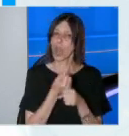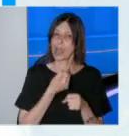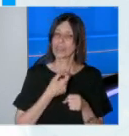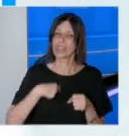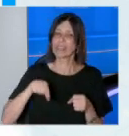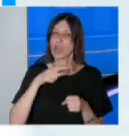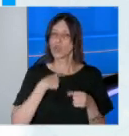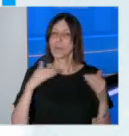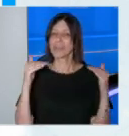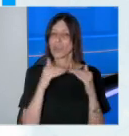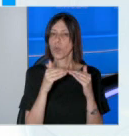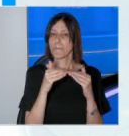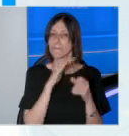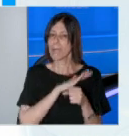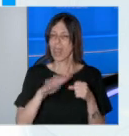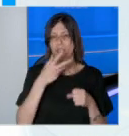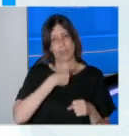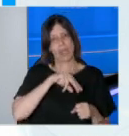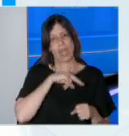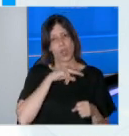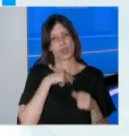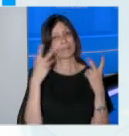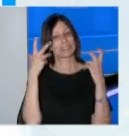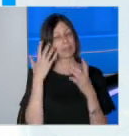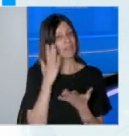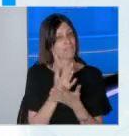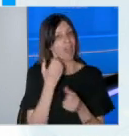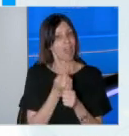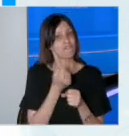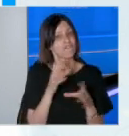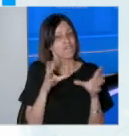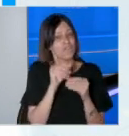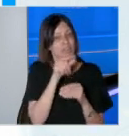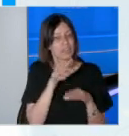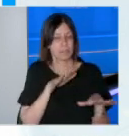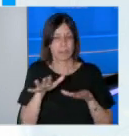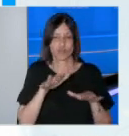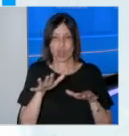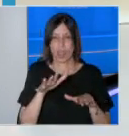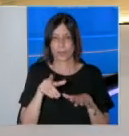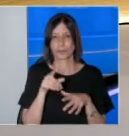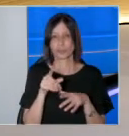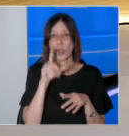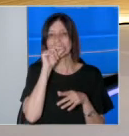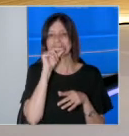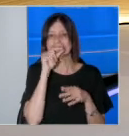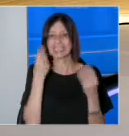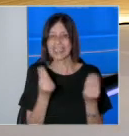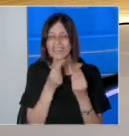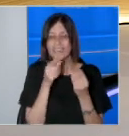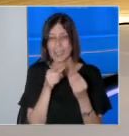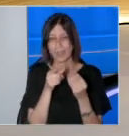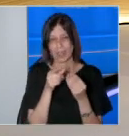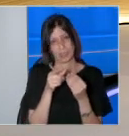פועלת איתנו בתיאום מלא ובאחריות. מצפה כבר לעבוד איתה בממשלה. לפיד מצייץ את